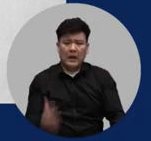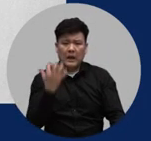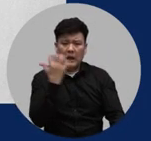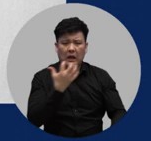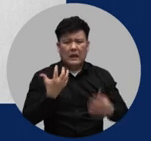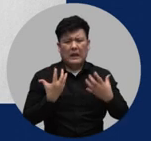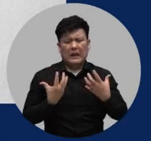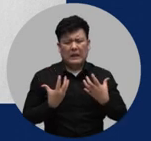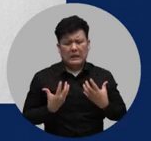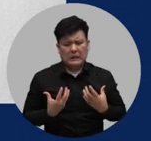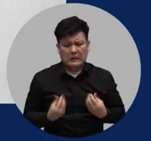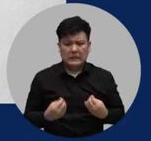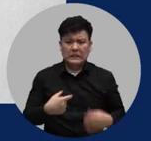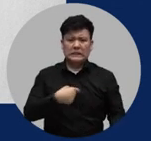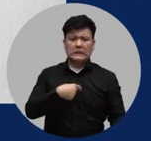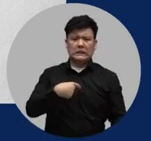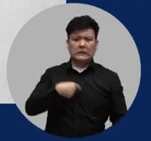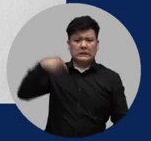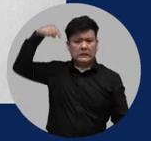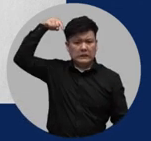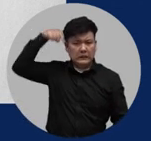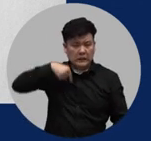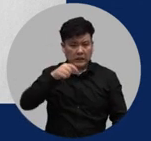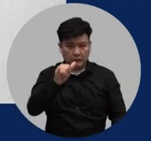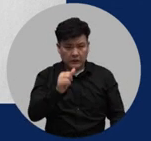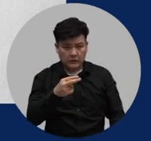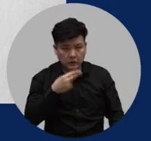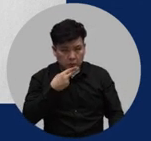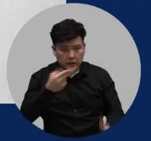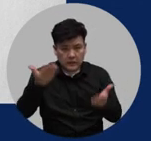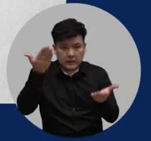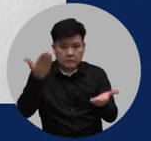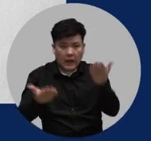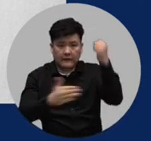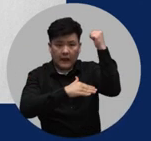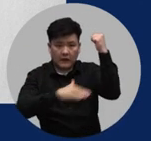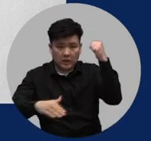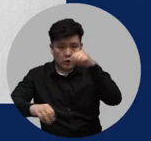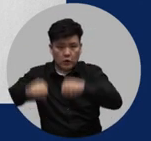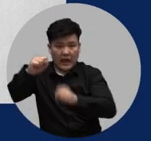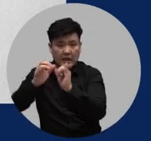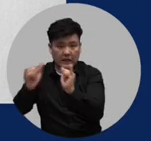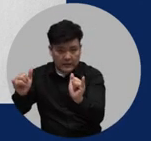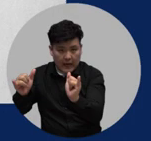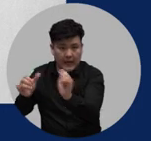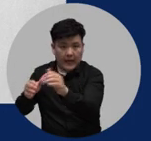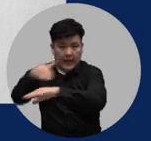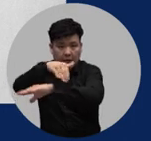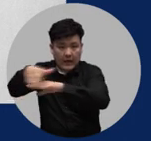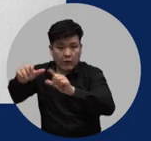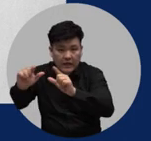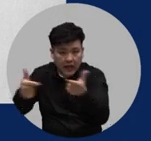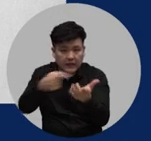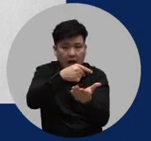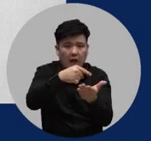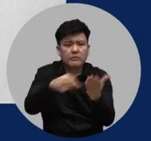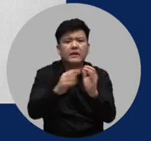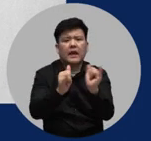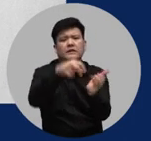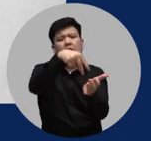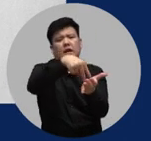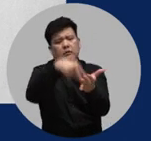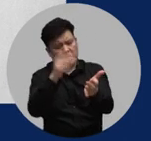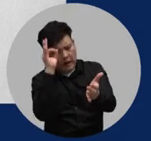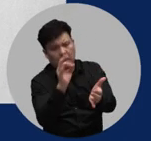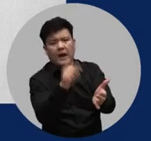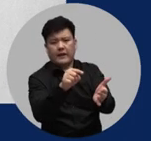성적인 굴욕감 또는 혐오감을 느끼겠는지 여부의 판단 기준은 행위자의 의도가 아니라 피해자의 입장에서 보아야